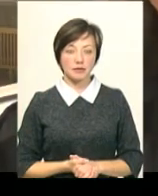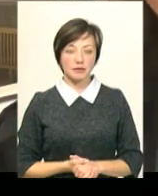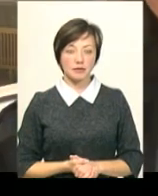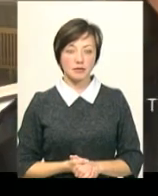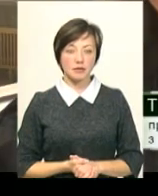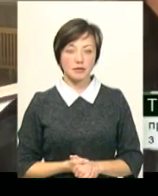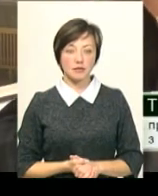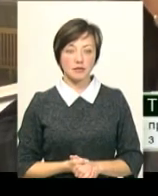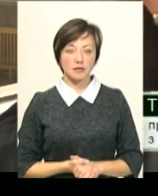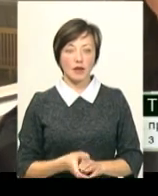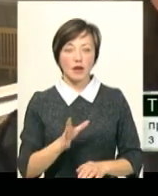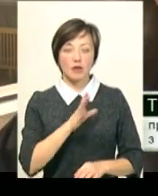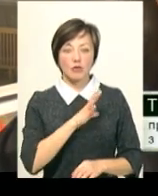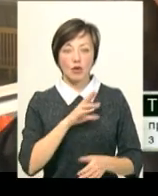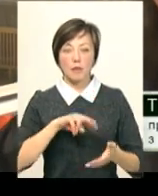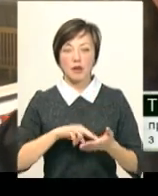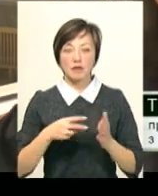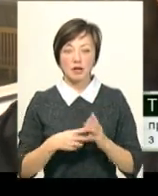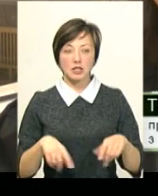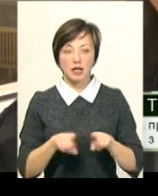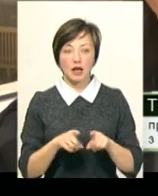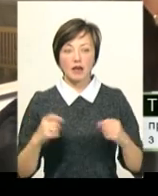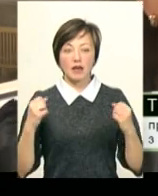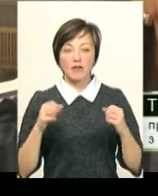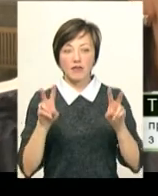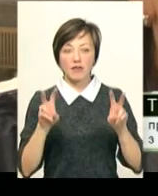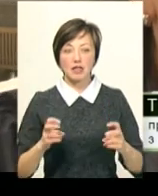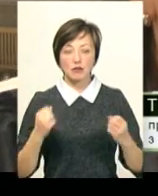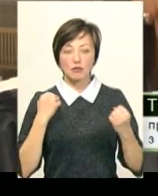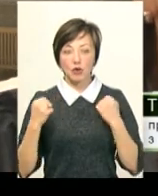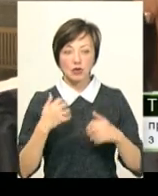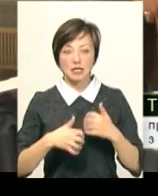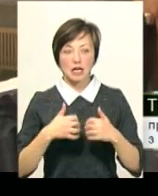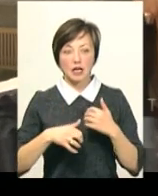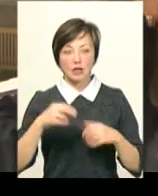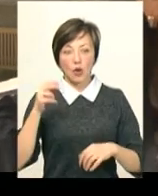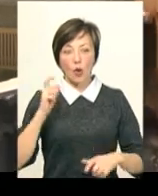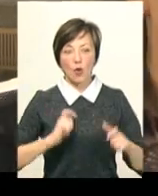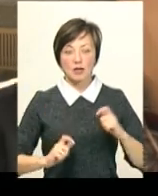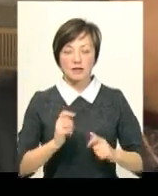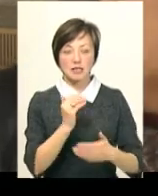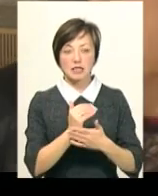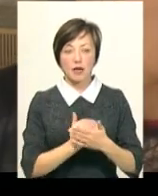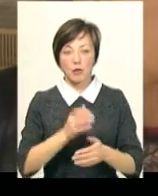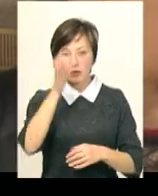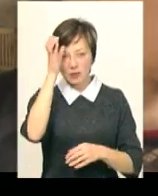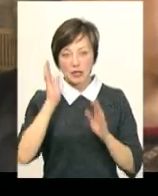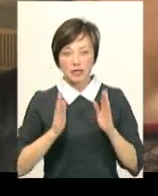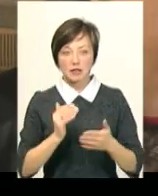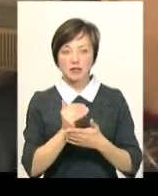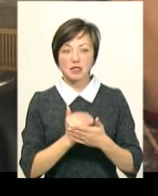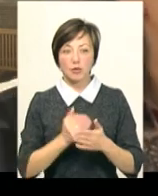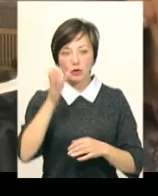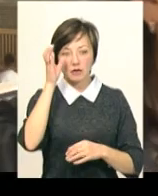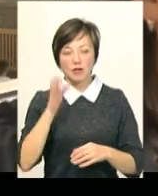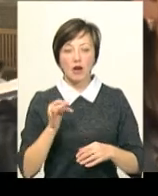Було передбачено такі види спорту серед коледжів у системі освіти, і не тільки в системі